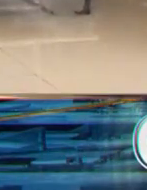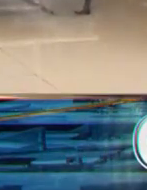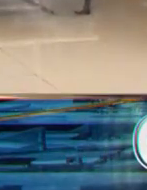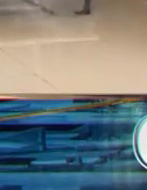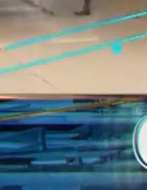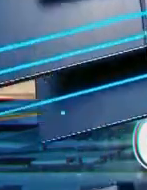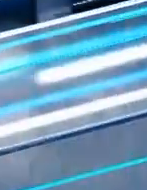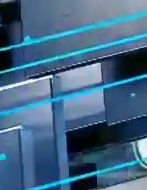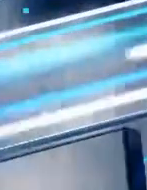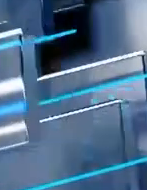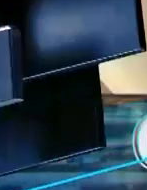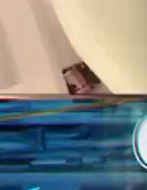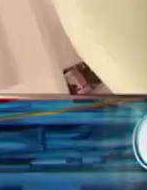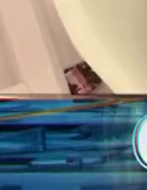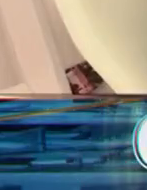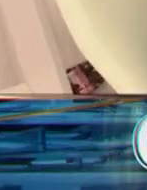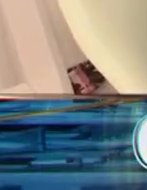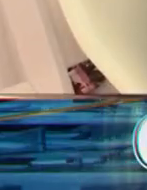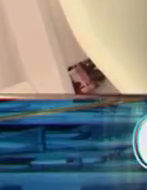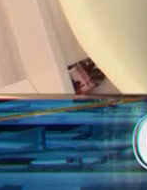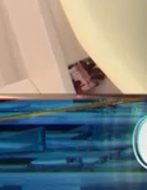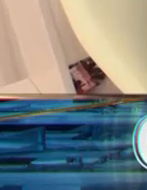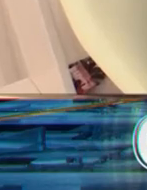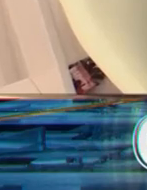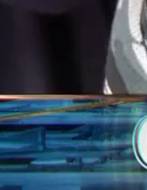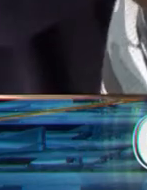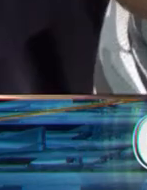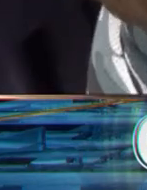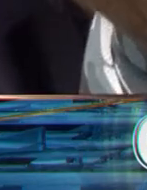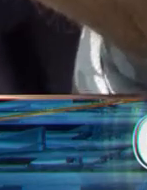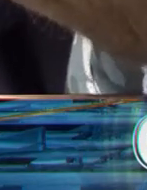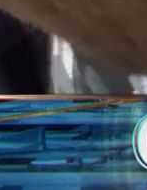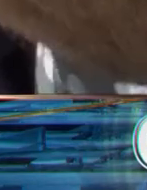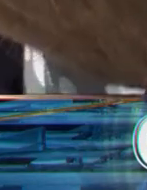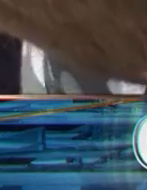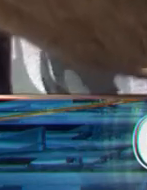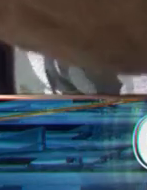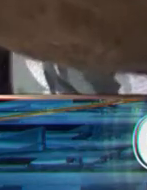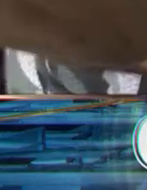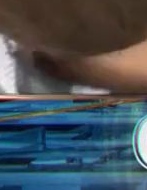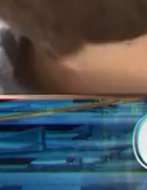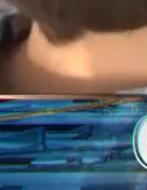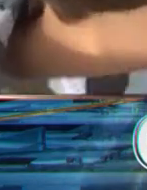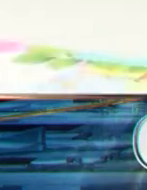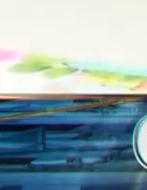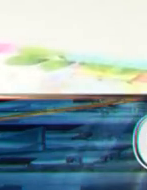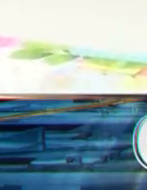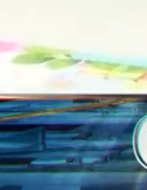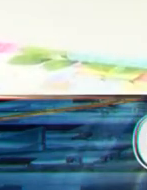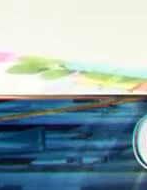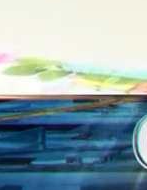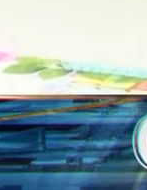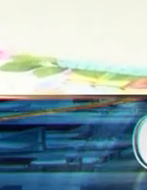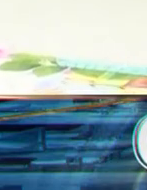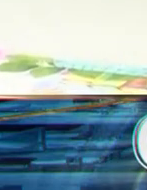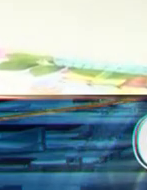областного центра. Во благо, в селе Лепсы Сарканского района начали функционировать 2 реабилитационных кабинета для